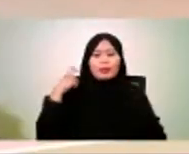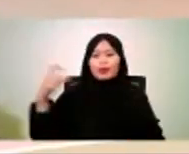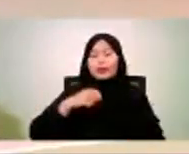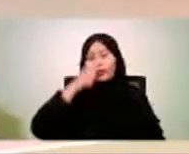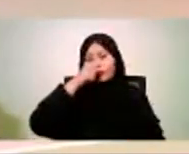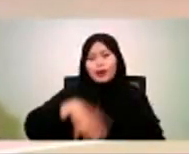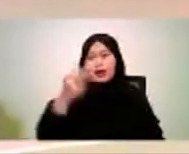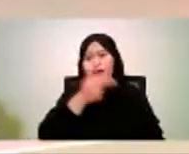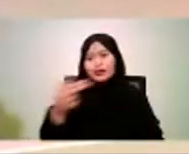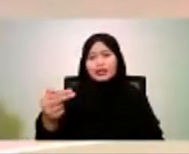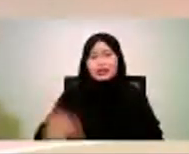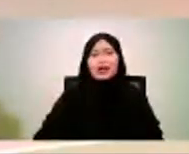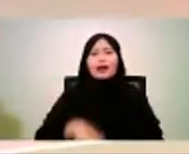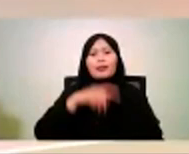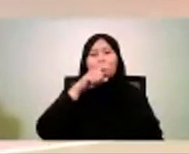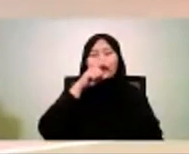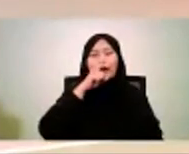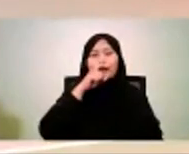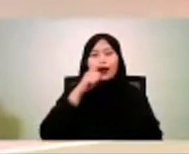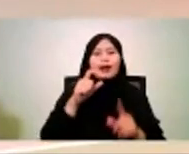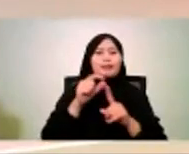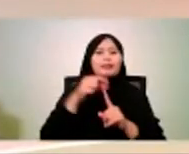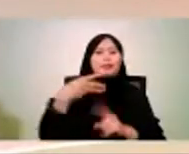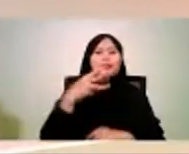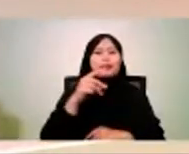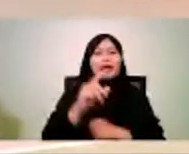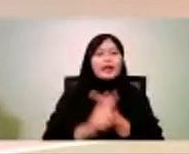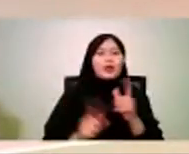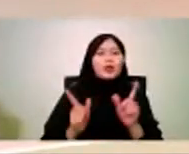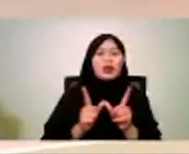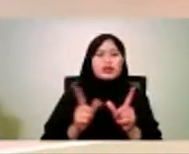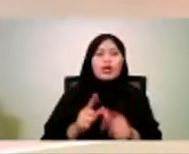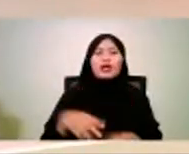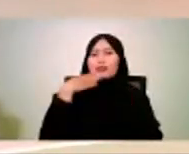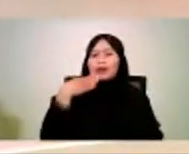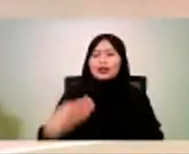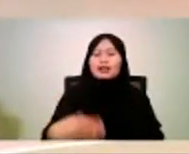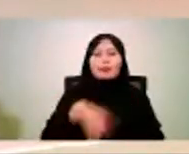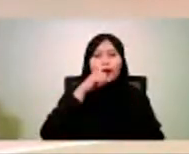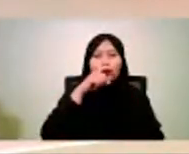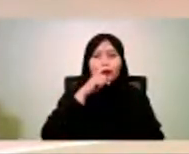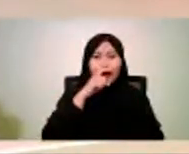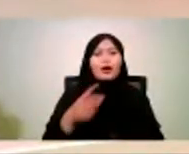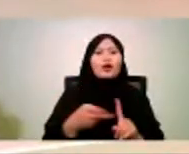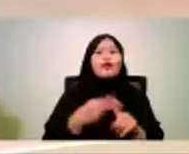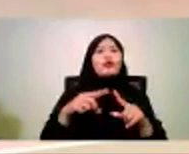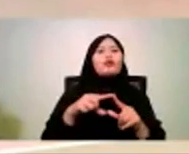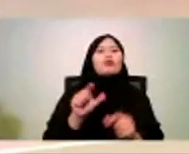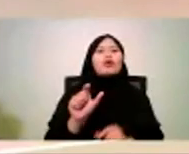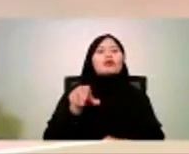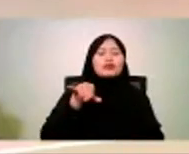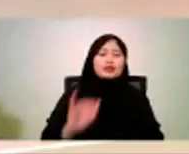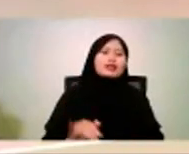Yaitu Bapak Doctor Perry warjiyo dan juga lalu Fatima kasih juga kepada bapak Muhammad SAW di Renaldi Wahyu